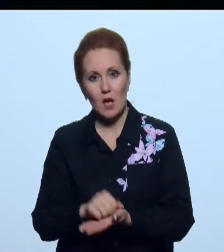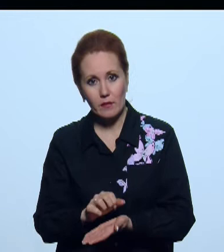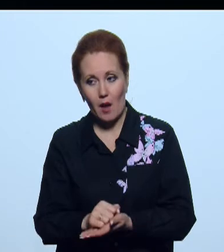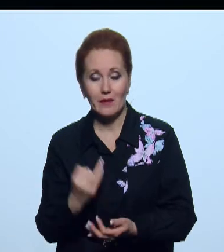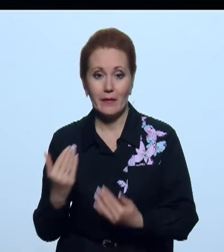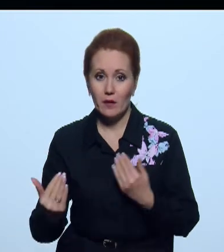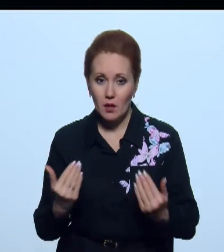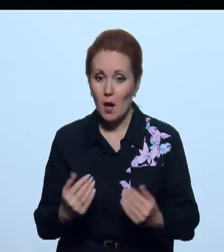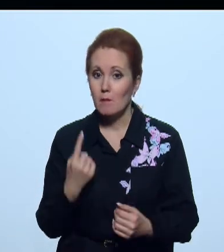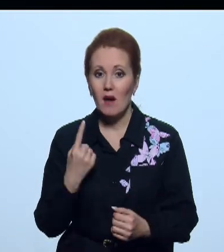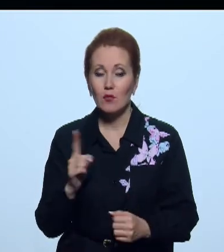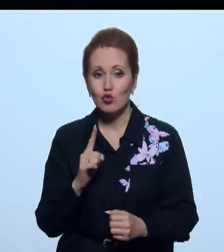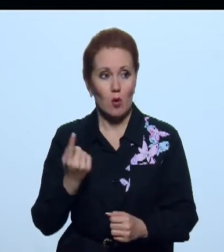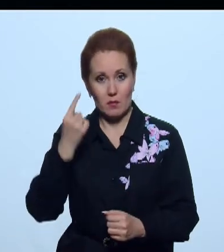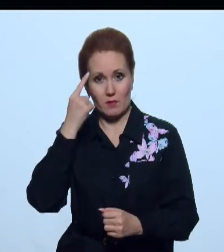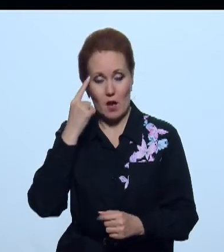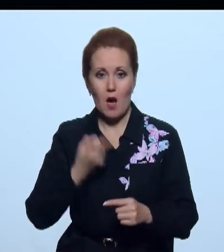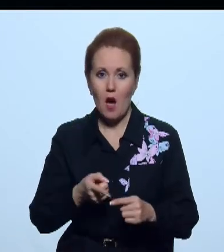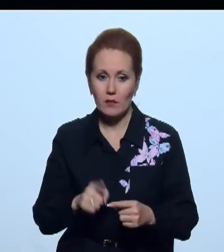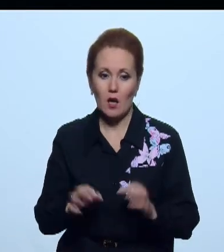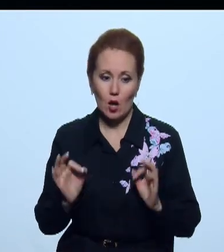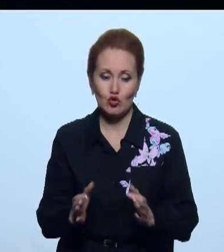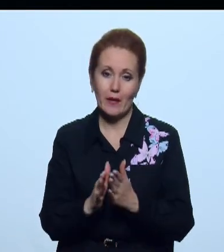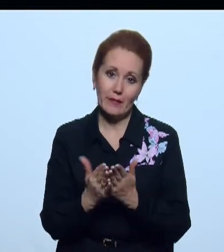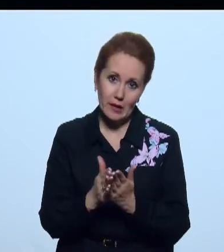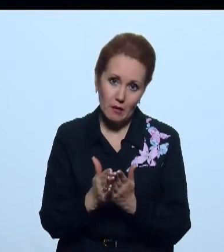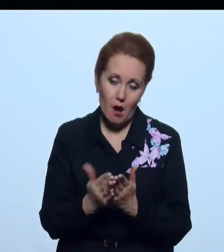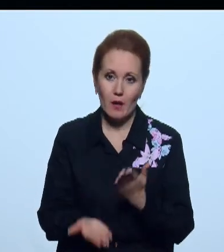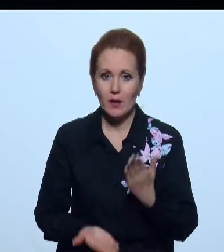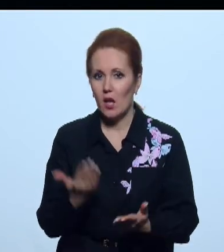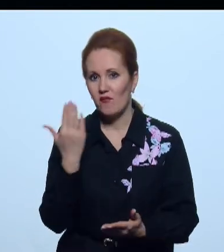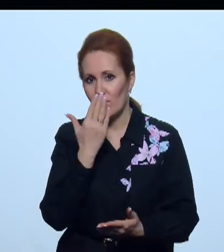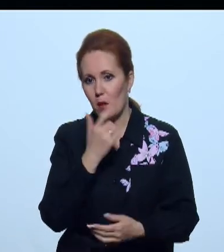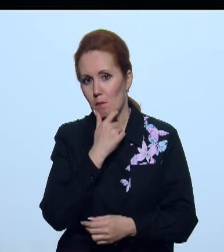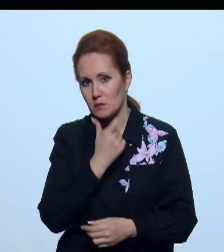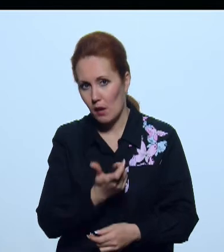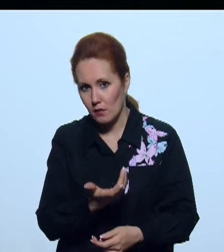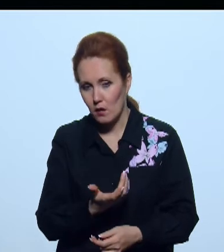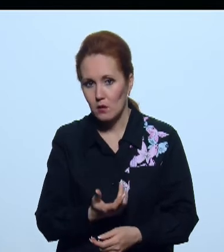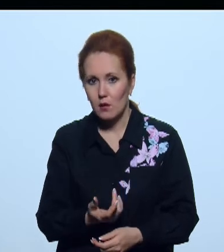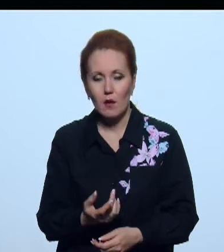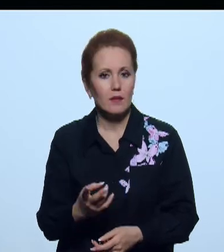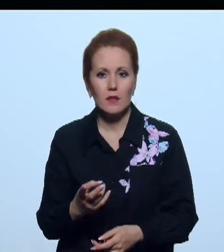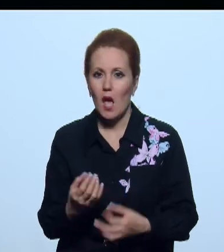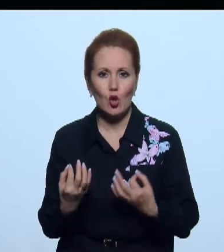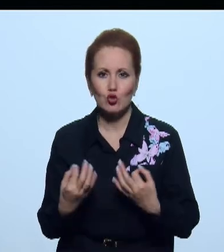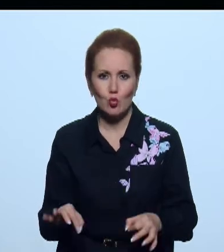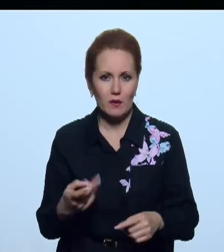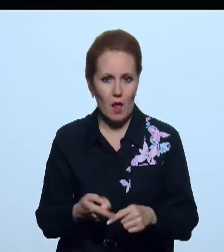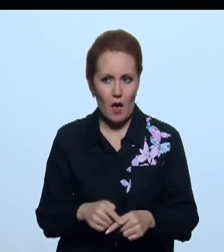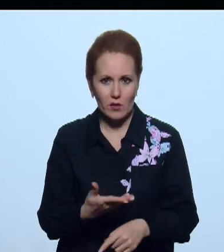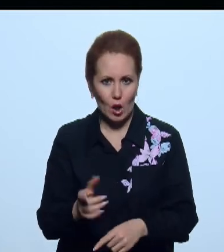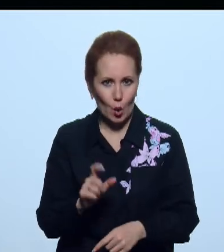их. Первое, что приходит в голову, это, конечно, вот книга или фильм посмотреть. Недоступно для этих людей,